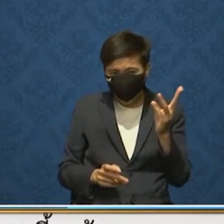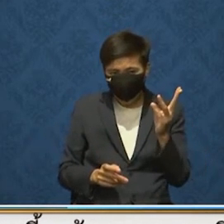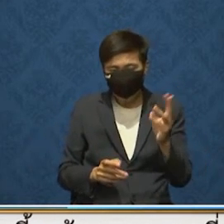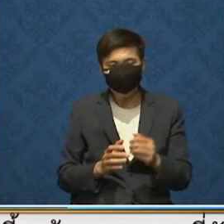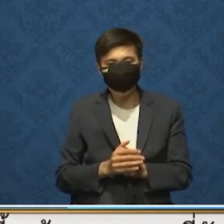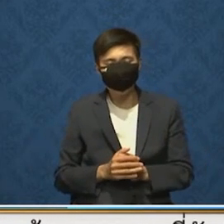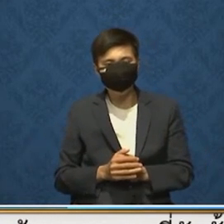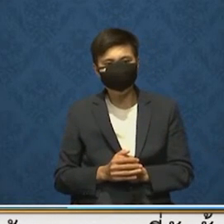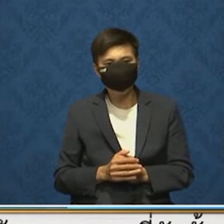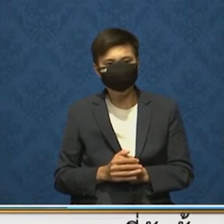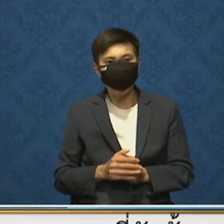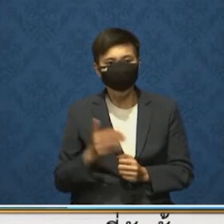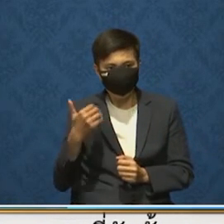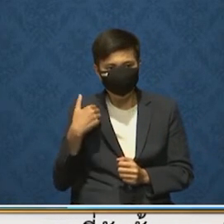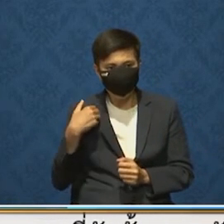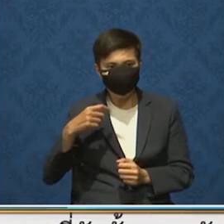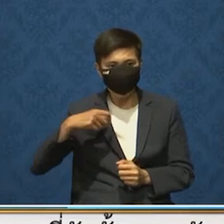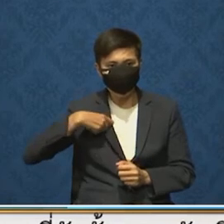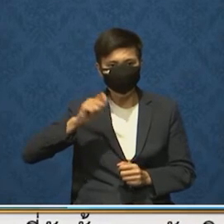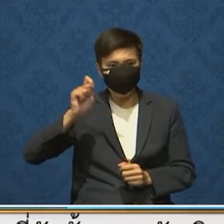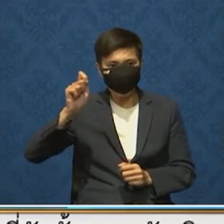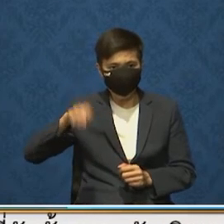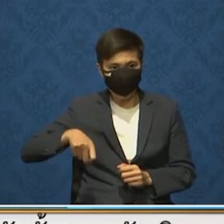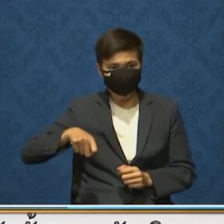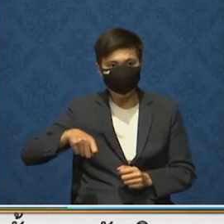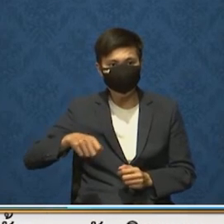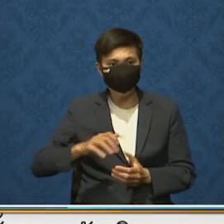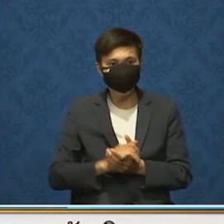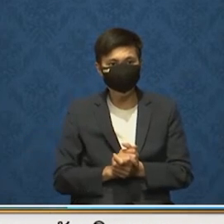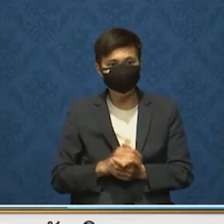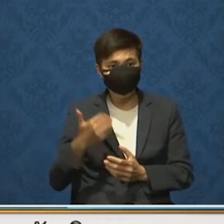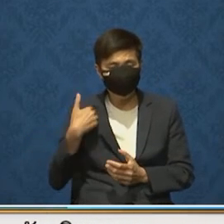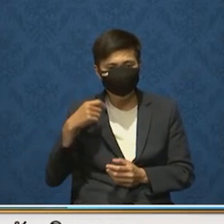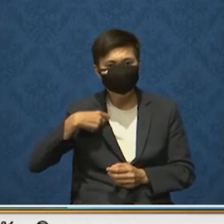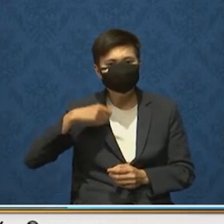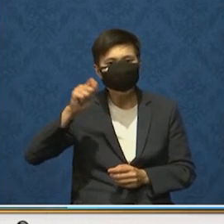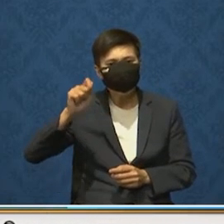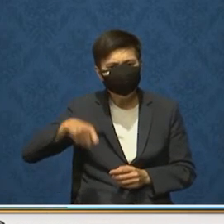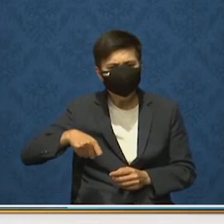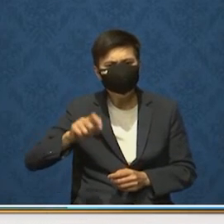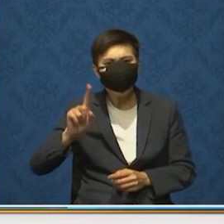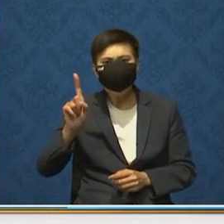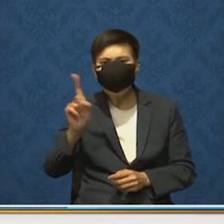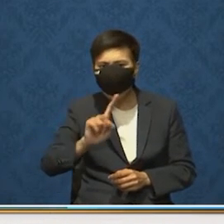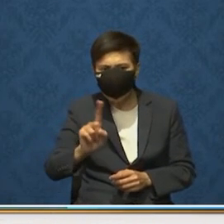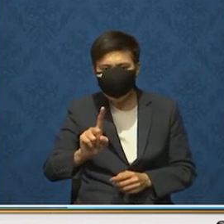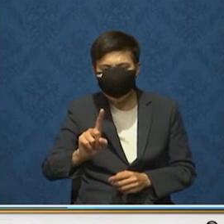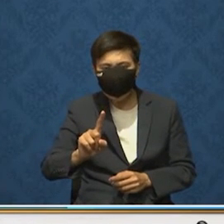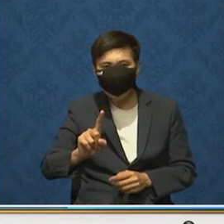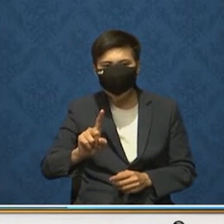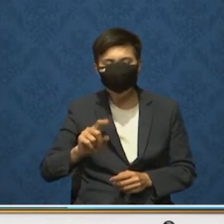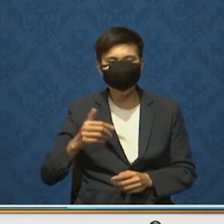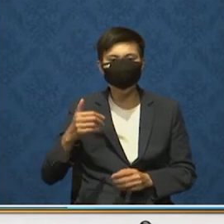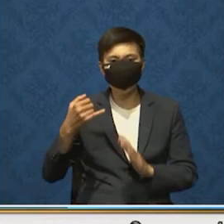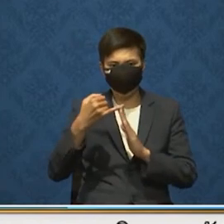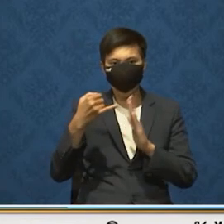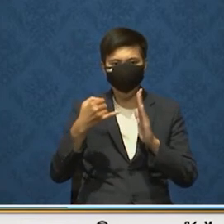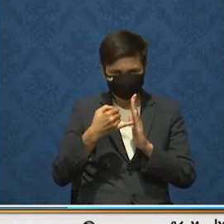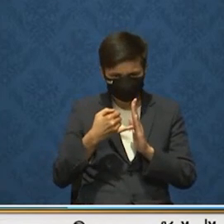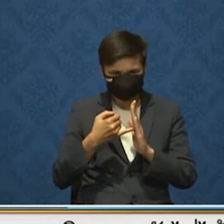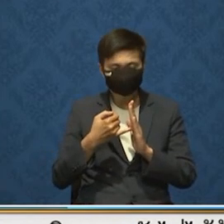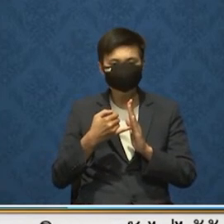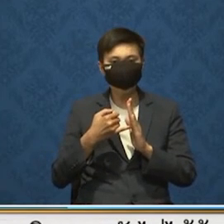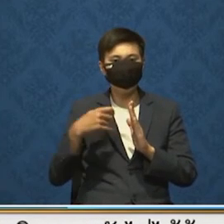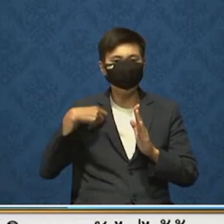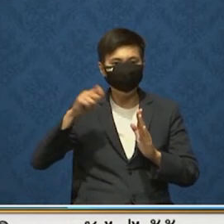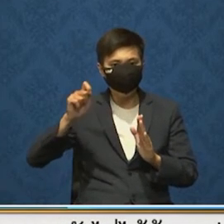ทั่งสารหนวยงานสารก็เหนมีสารอะไรครัมีสารจังหวัดม